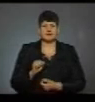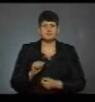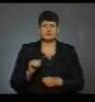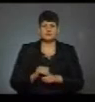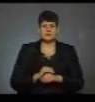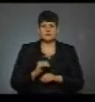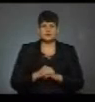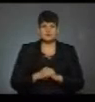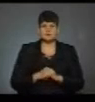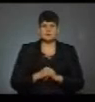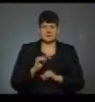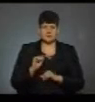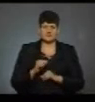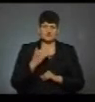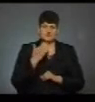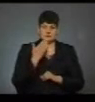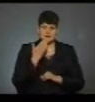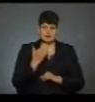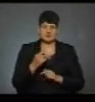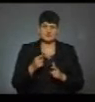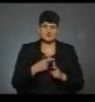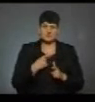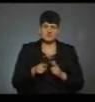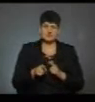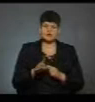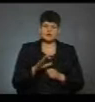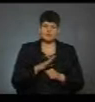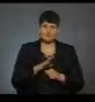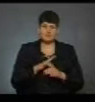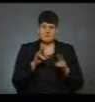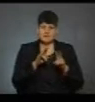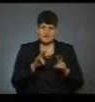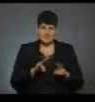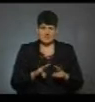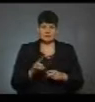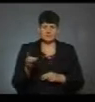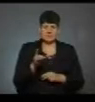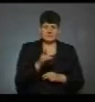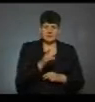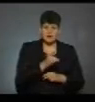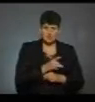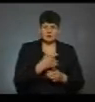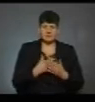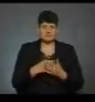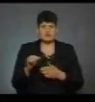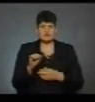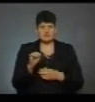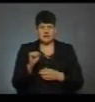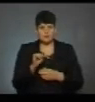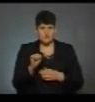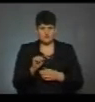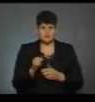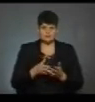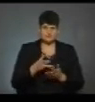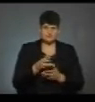Я б хотіла запитати, чи будуть переглянені платіжки і в районах, наприклад, в Теребовні?